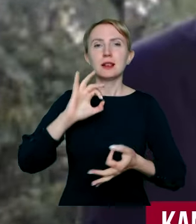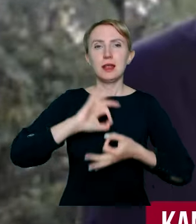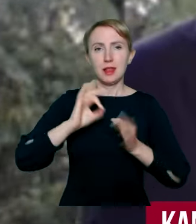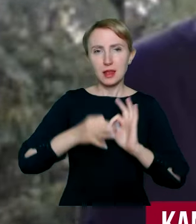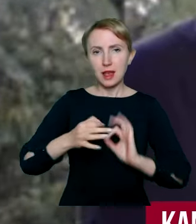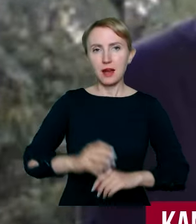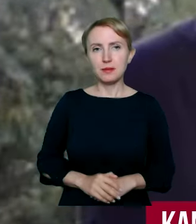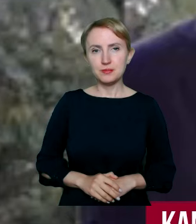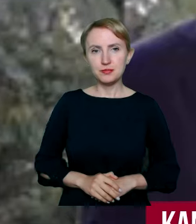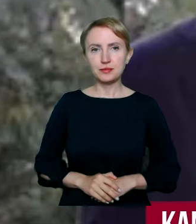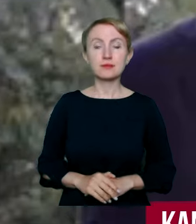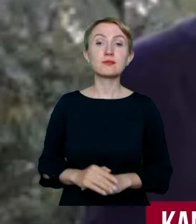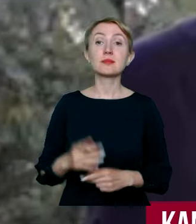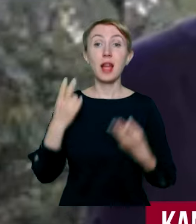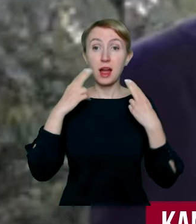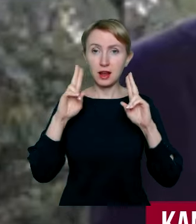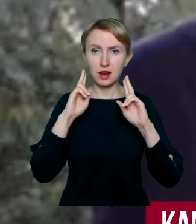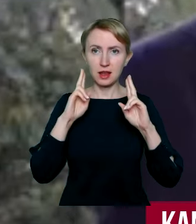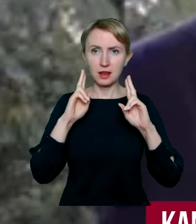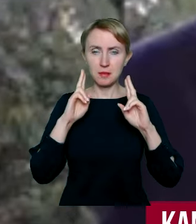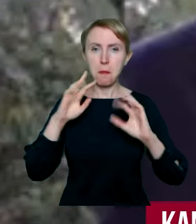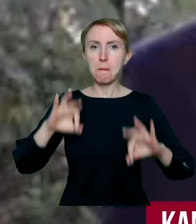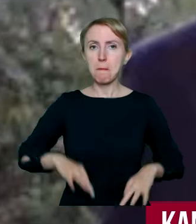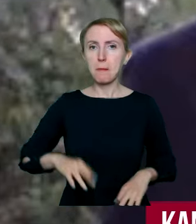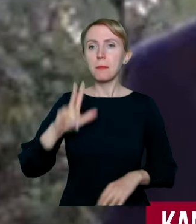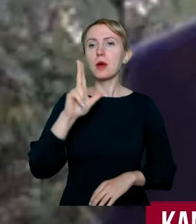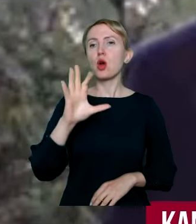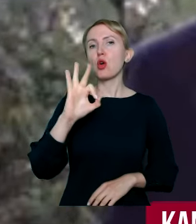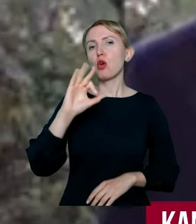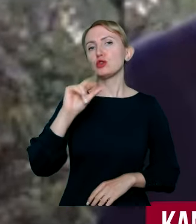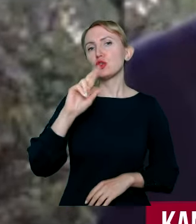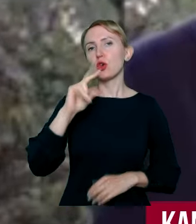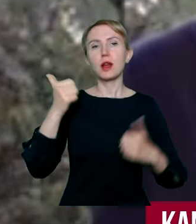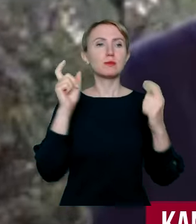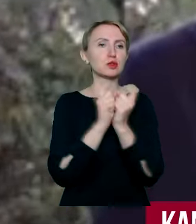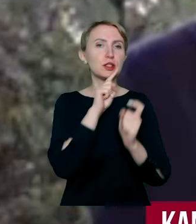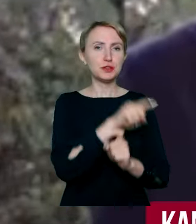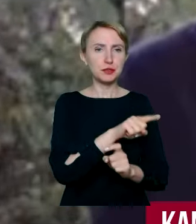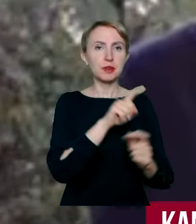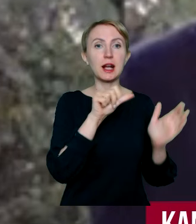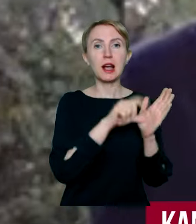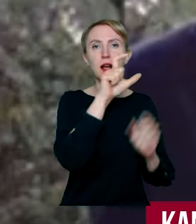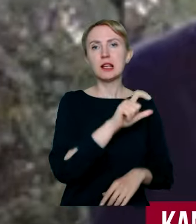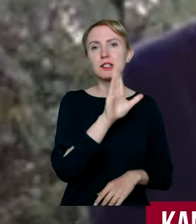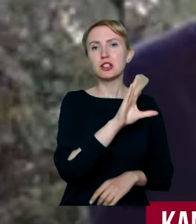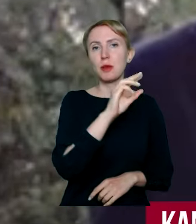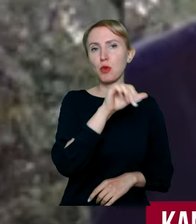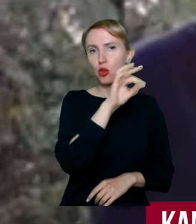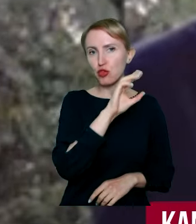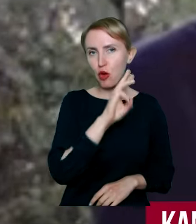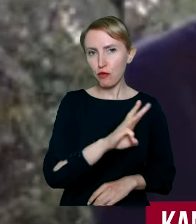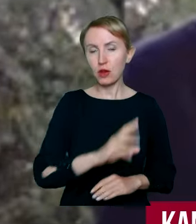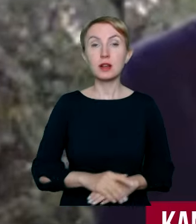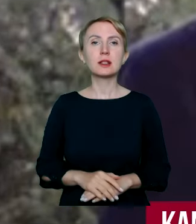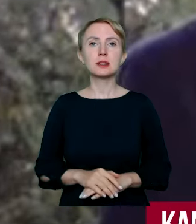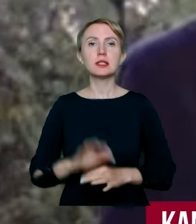której niespodziewanie pani Kosiorek kandyduje przeciwko panu Szemiotowi. Gdyni, w